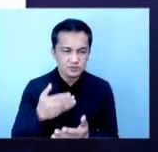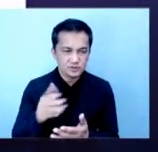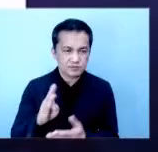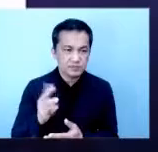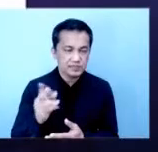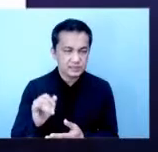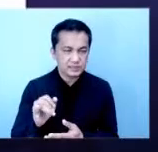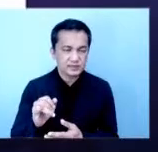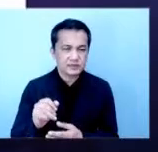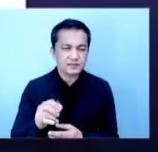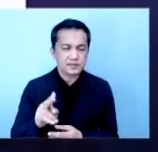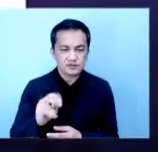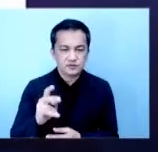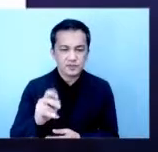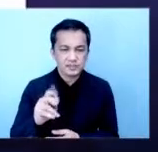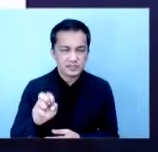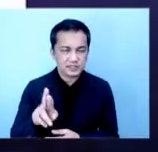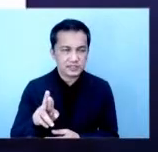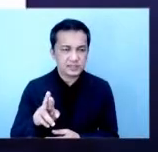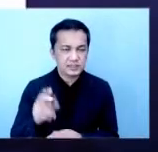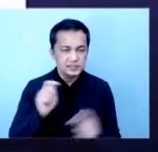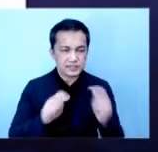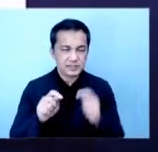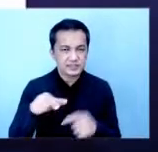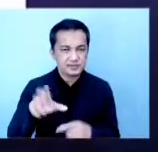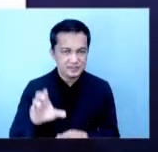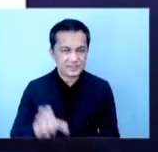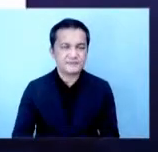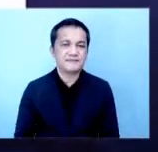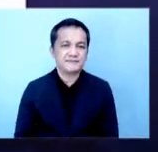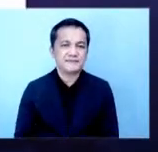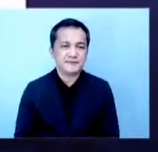sa New Frontier Theater sa Quezon City.